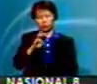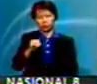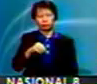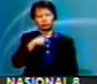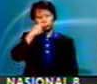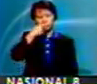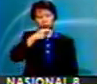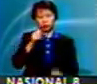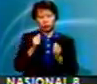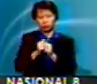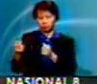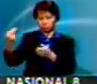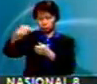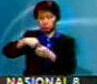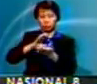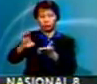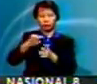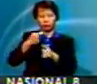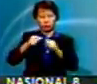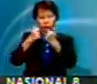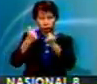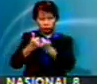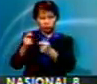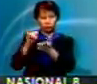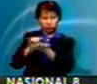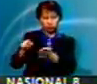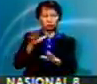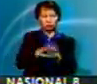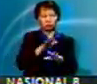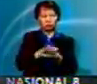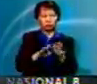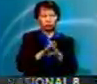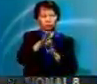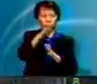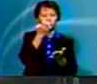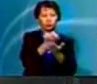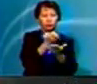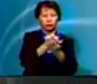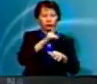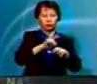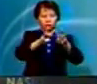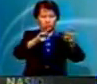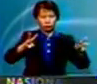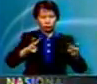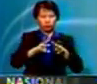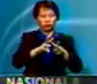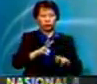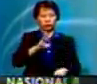Dawan berkata, dengan kemasukan pelaburan dari persatuan itu, ia akan merancakkan lagi pembangunan ekonomi di wilayah